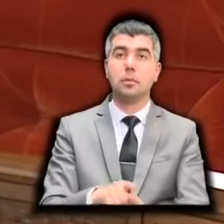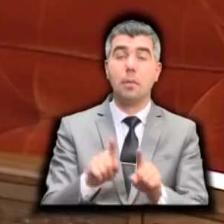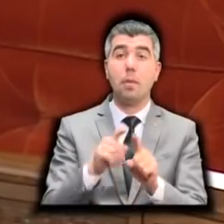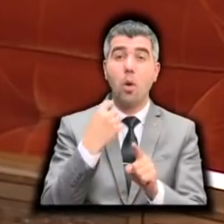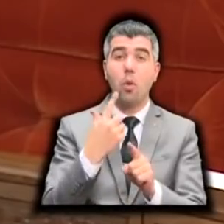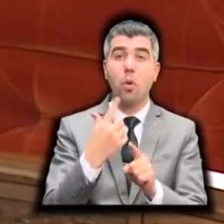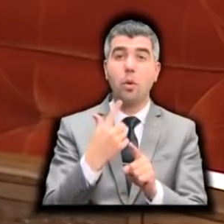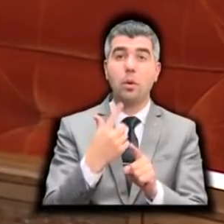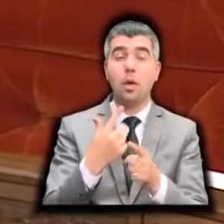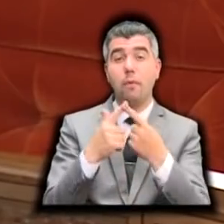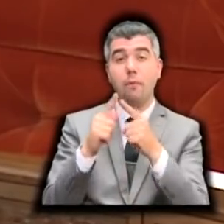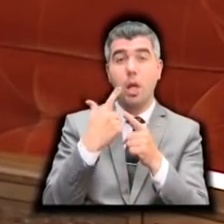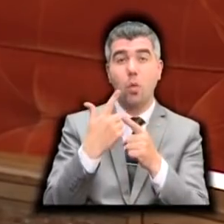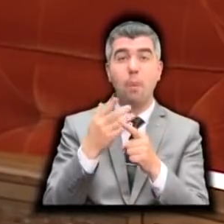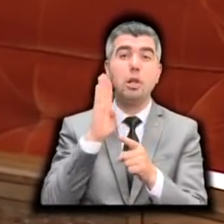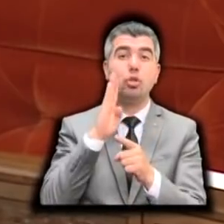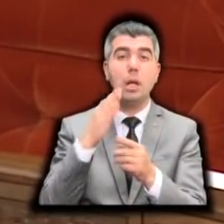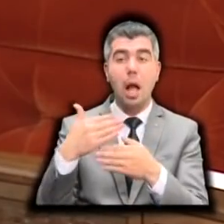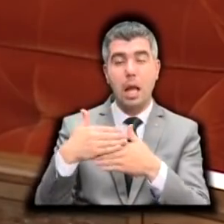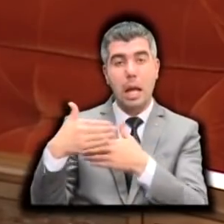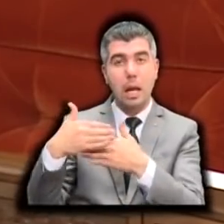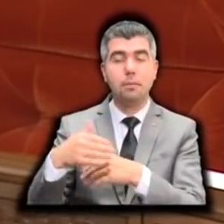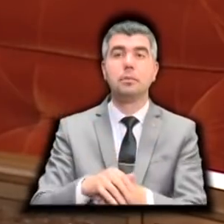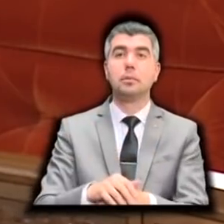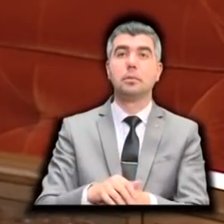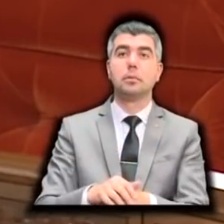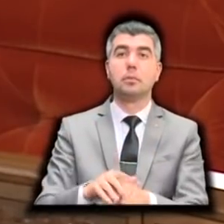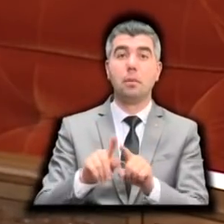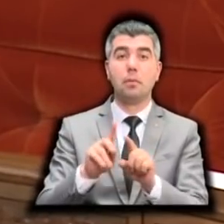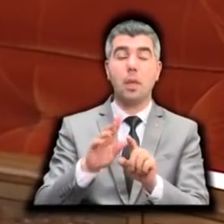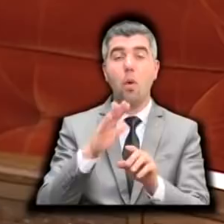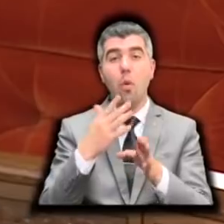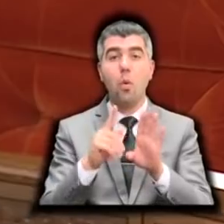لشبون ماشي دوله غنيه بزاف، كاينه سيدي بين